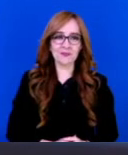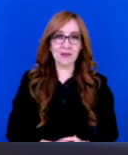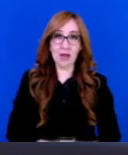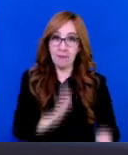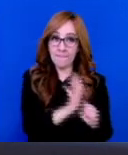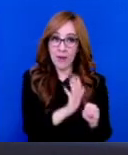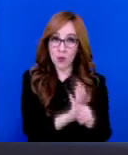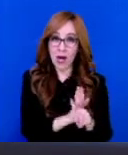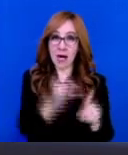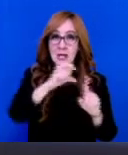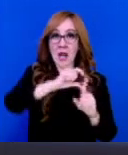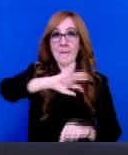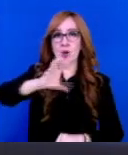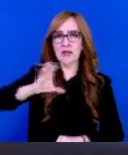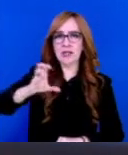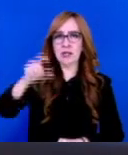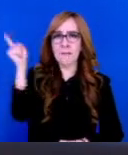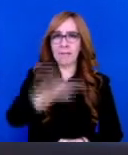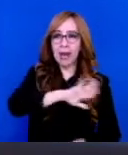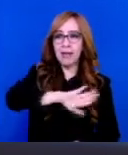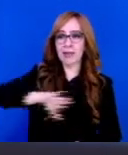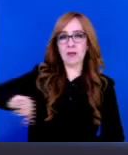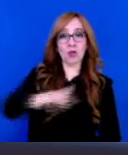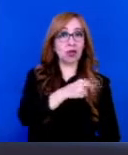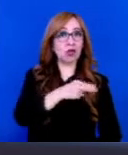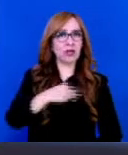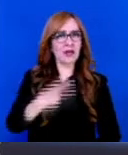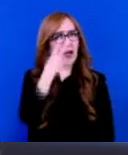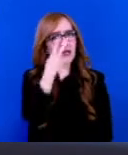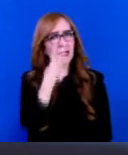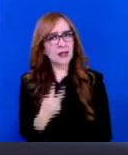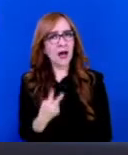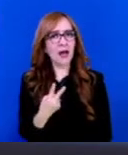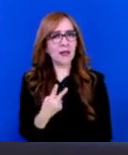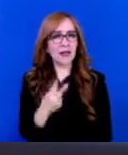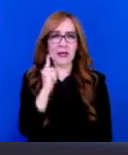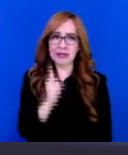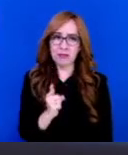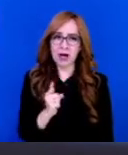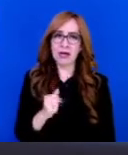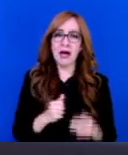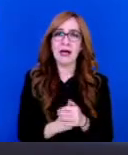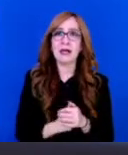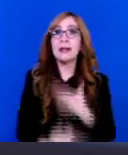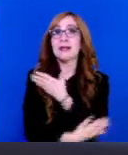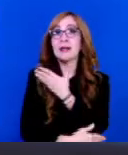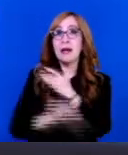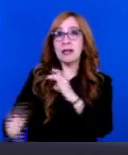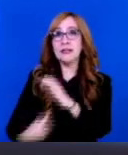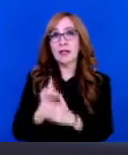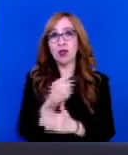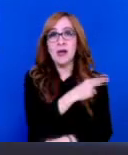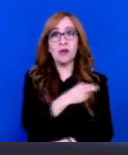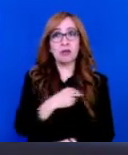Papua sebagai provinsi paling timur Indonesia dipandang sebagai etalase negara kesatuan